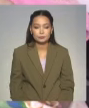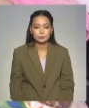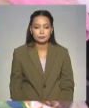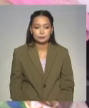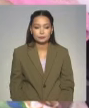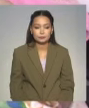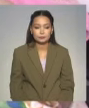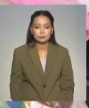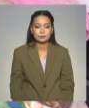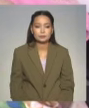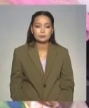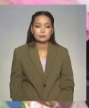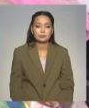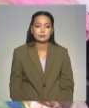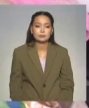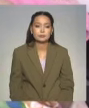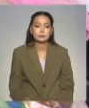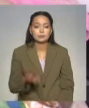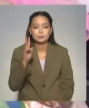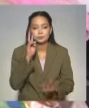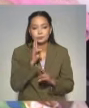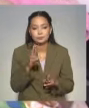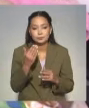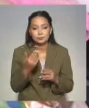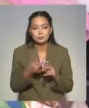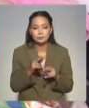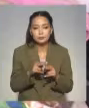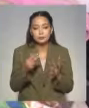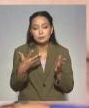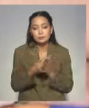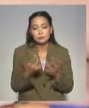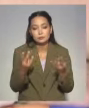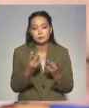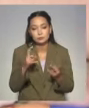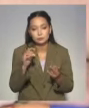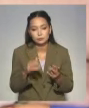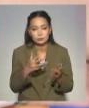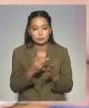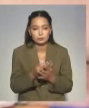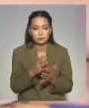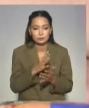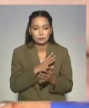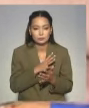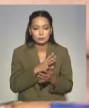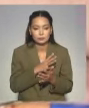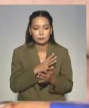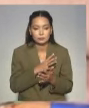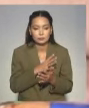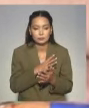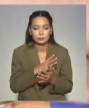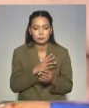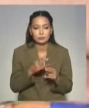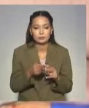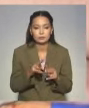Саған екі сағат беремін, екі сағатты сен 100 мың теңге қойып бересің маған деді. Олардың қолында пышақ тұрды.